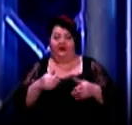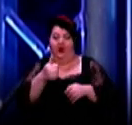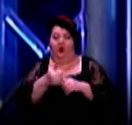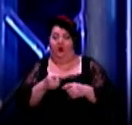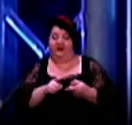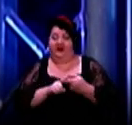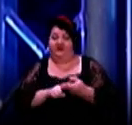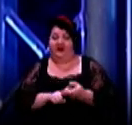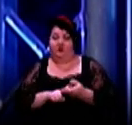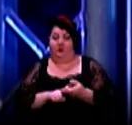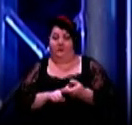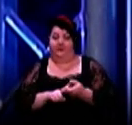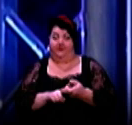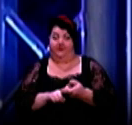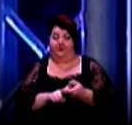і